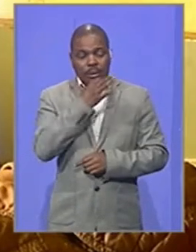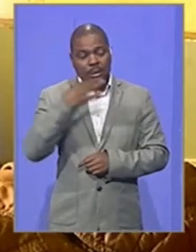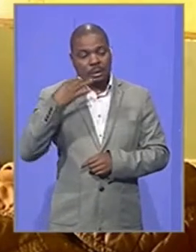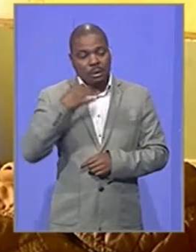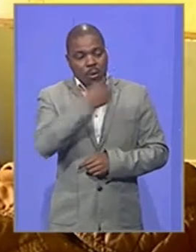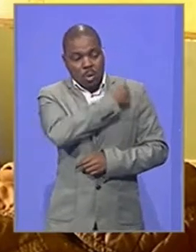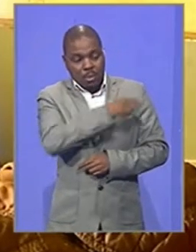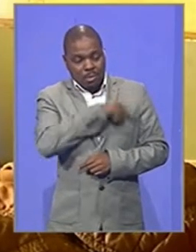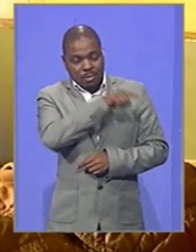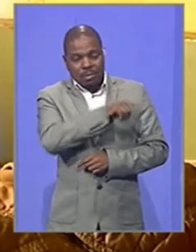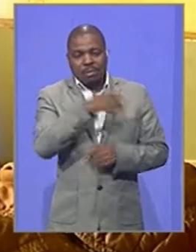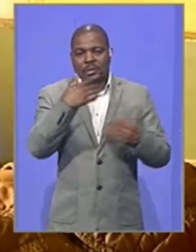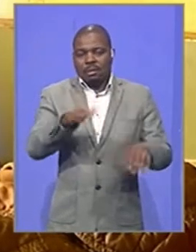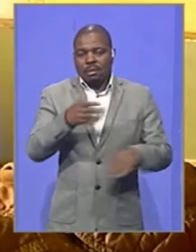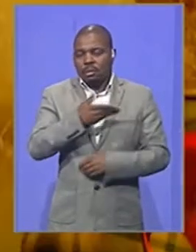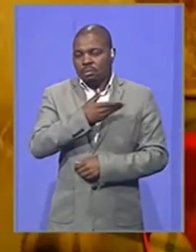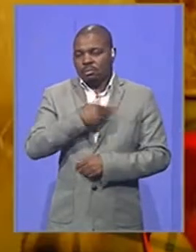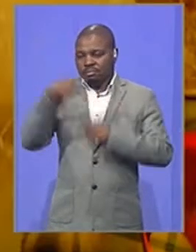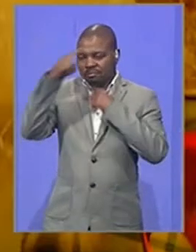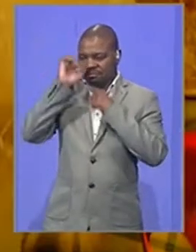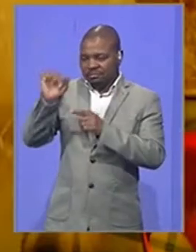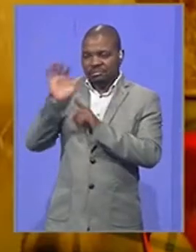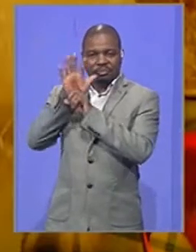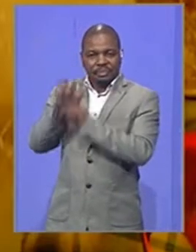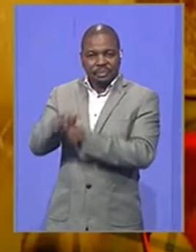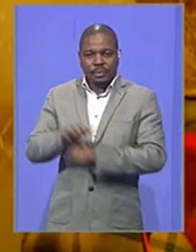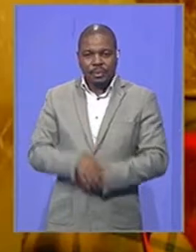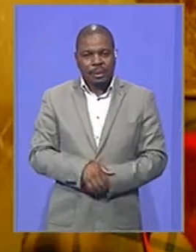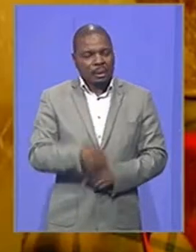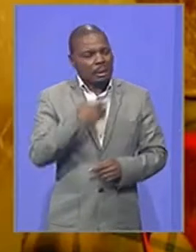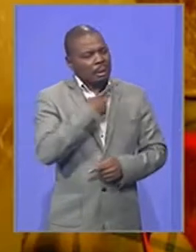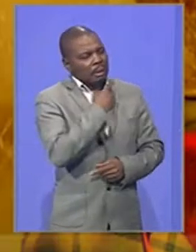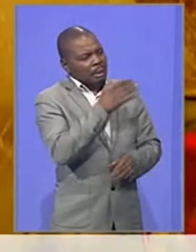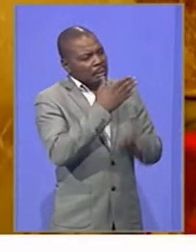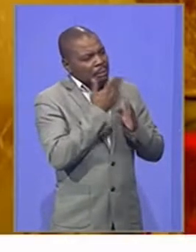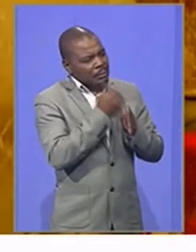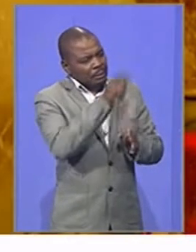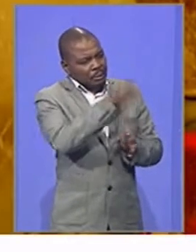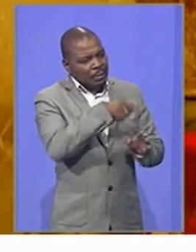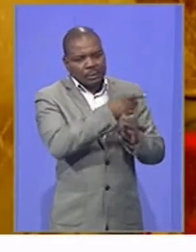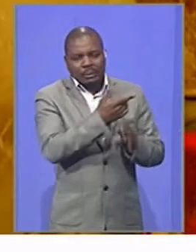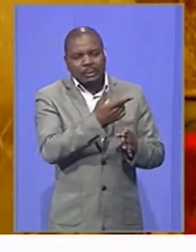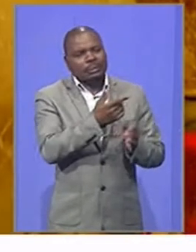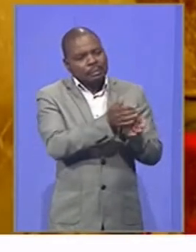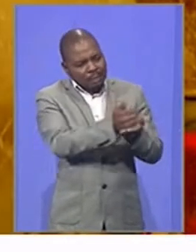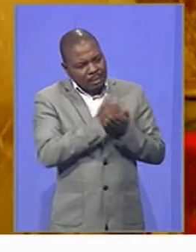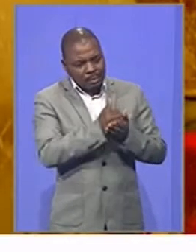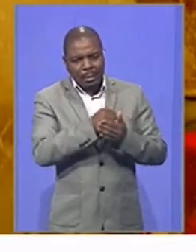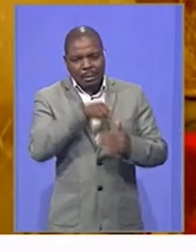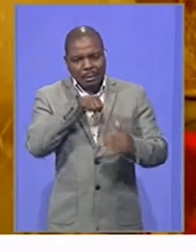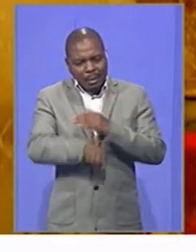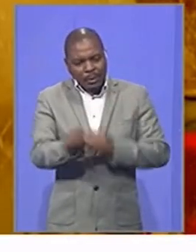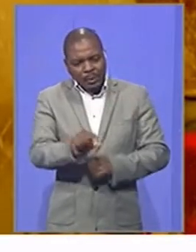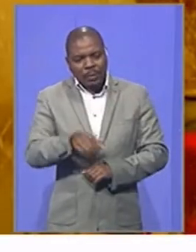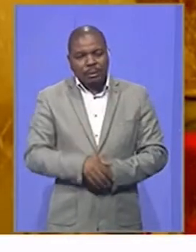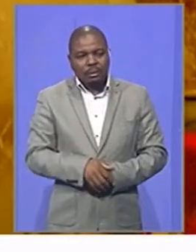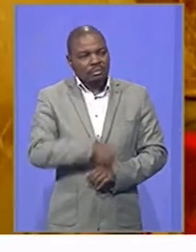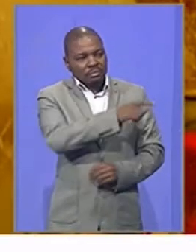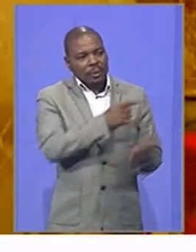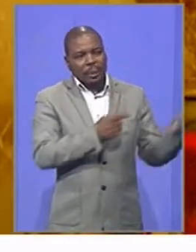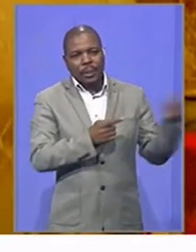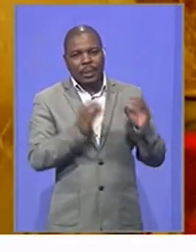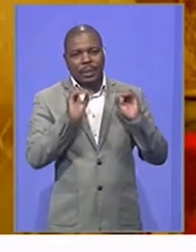gatakile serithi sa gagwe bjalo ka mosadi. Ke ba goelela ke re nthuše motho o thubegile napile ke re o sene motho a